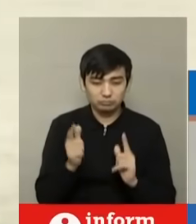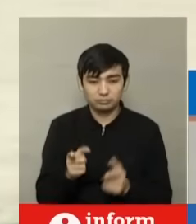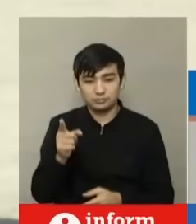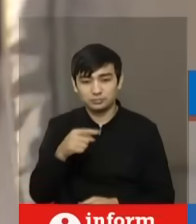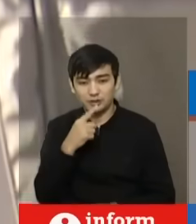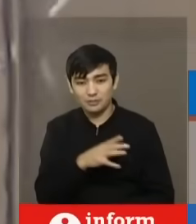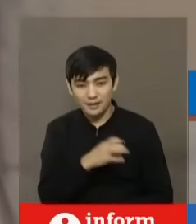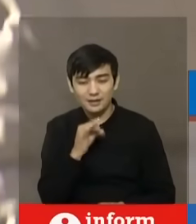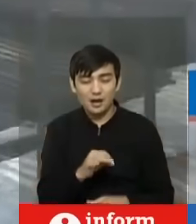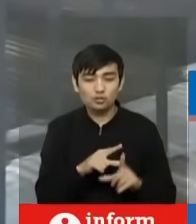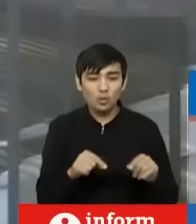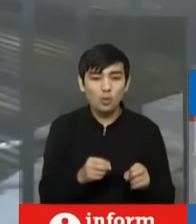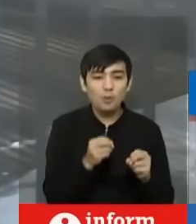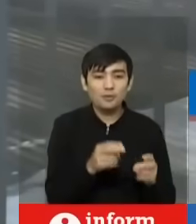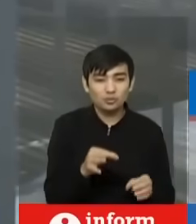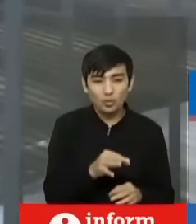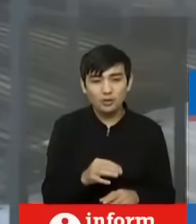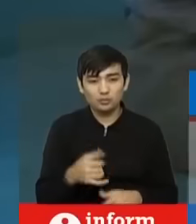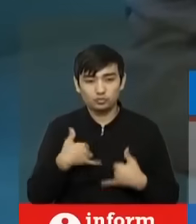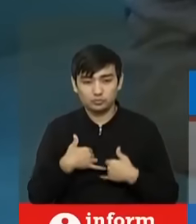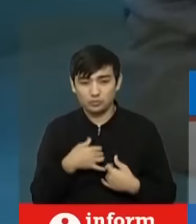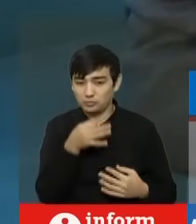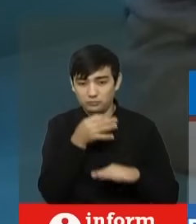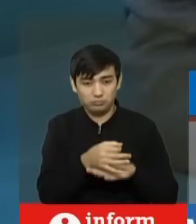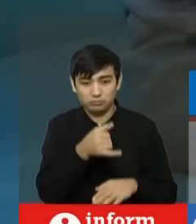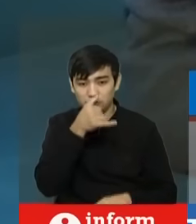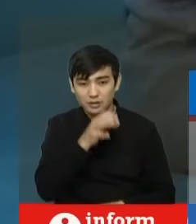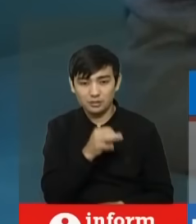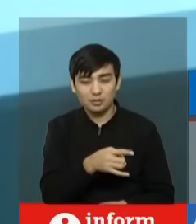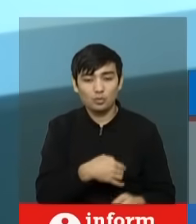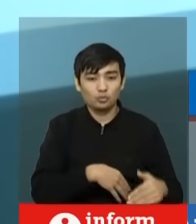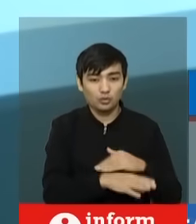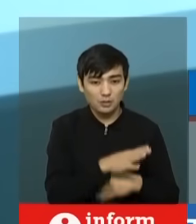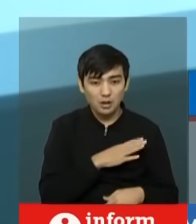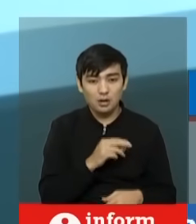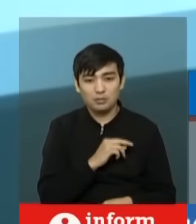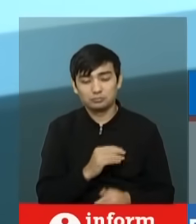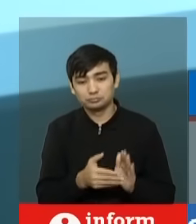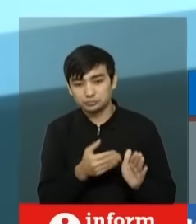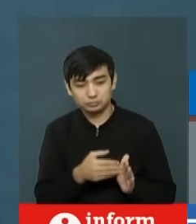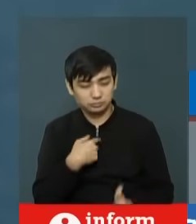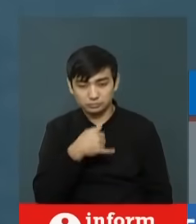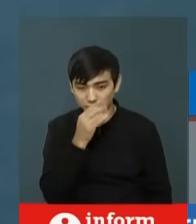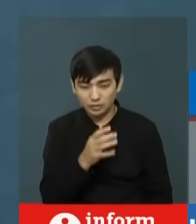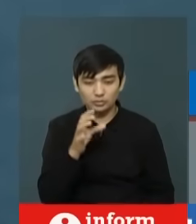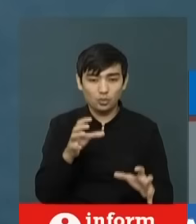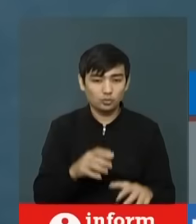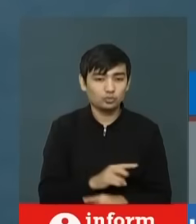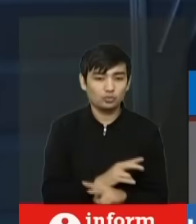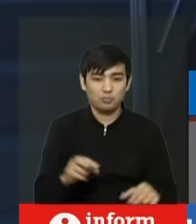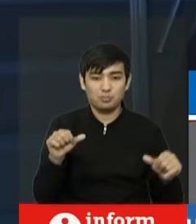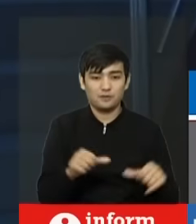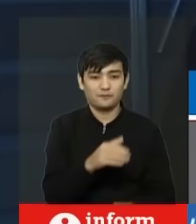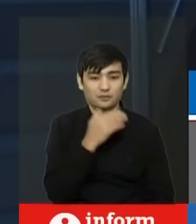бала өмірінің қауіпсіздігіне мұғалім жауап бермейтіндіктен оларды жұмыстан тыс уақытта шақыртуға заң бойынша ешкімнің құқығы жоқ